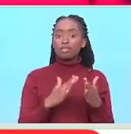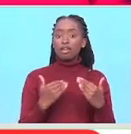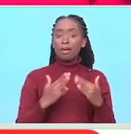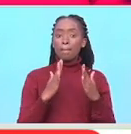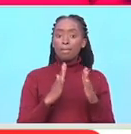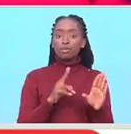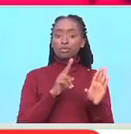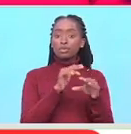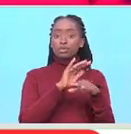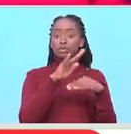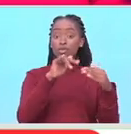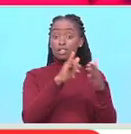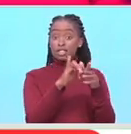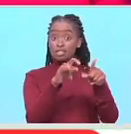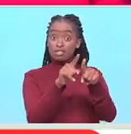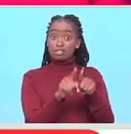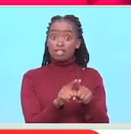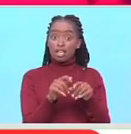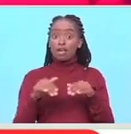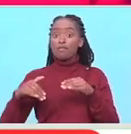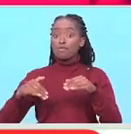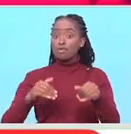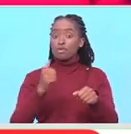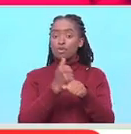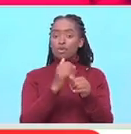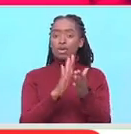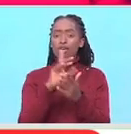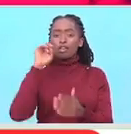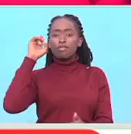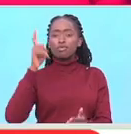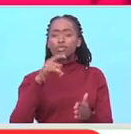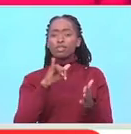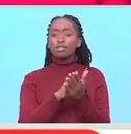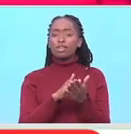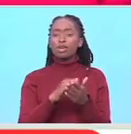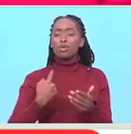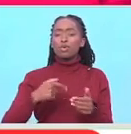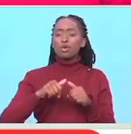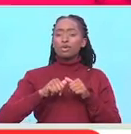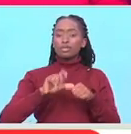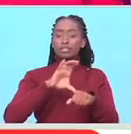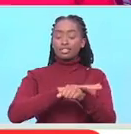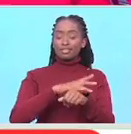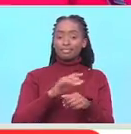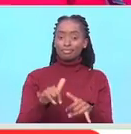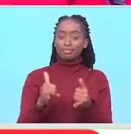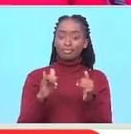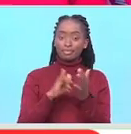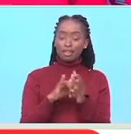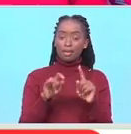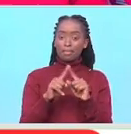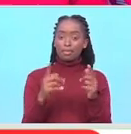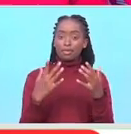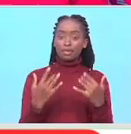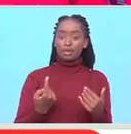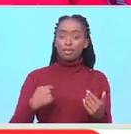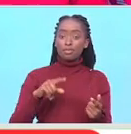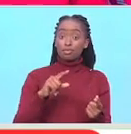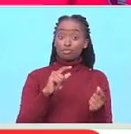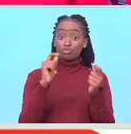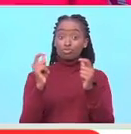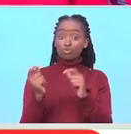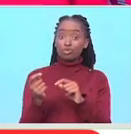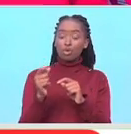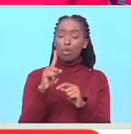vile vikitakiwa kupiga mswada ama kupinga mswada huo. Tutazidi kukuletea taarifa hii, lakini kwa sasa tunavuka huko moja kwa